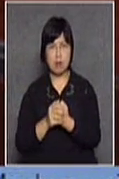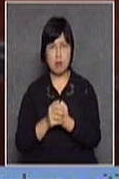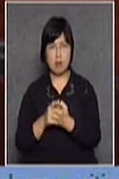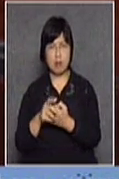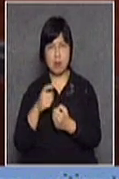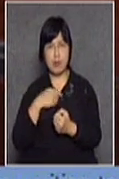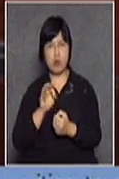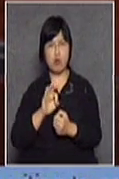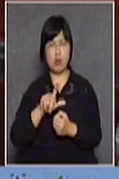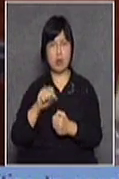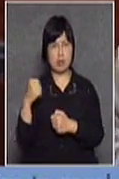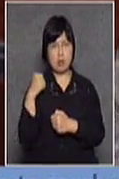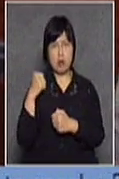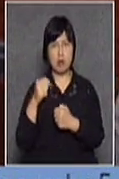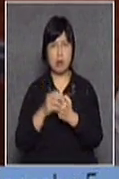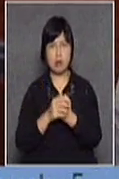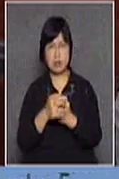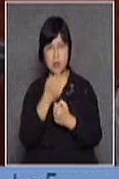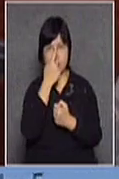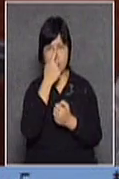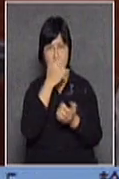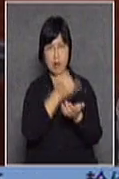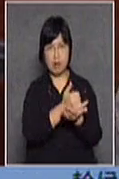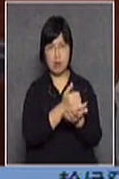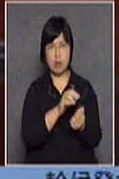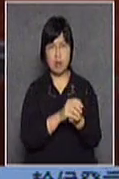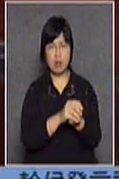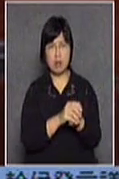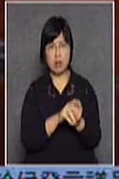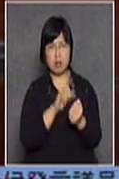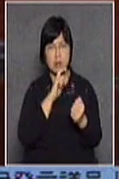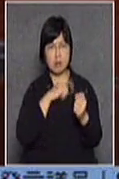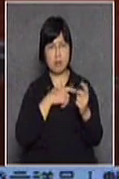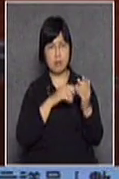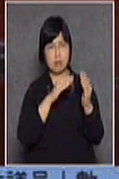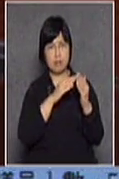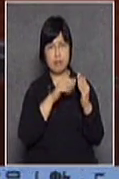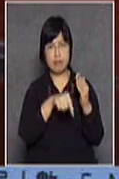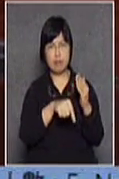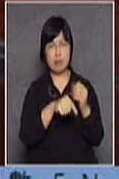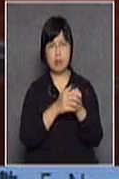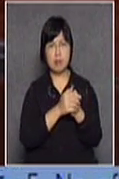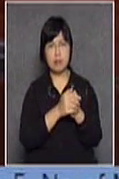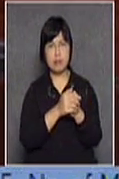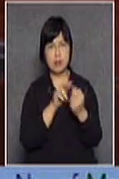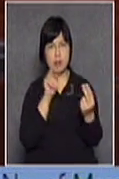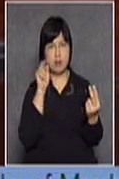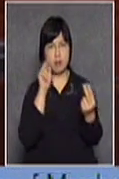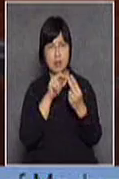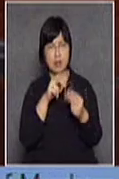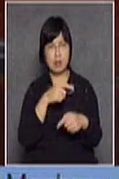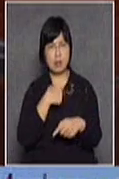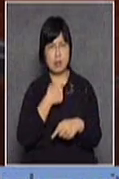克強喺白喺呢一個嘅英國喺温莎呢個嘅温莎呢個宮堡咧見呢個嘅英女王